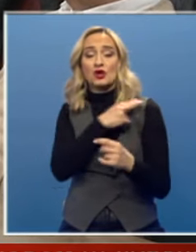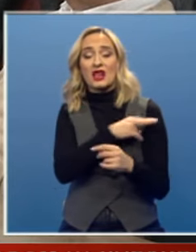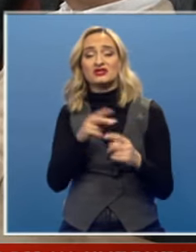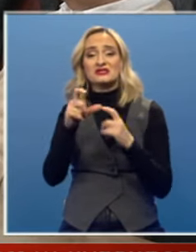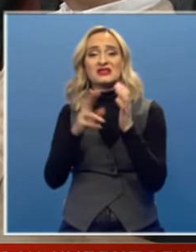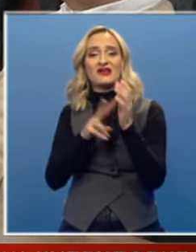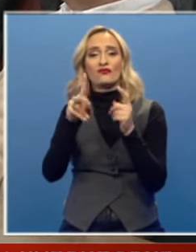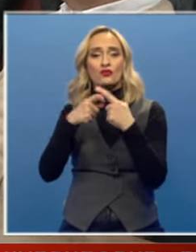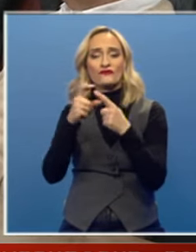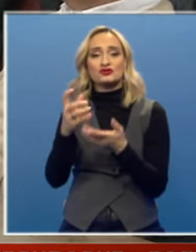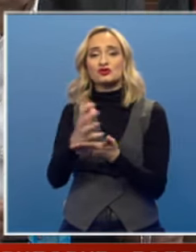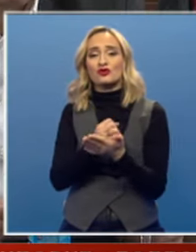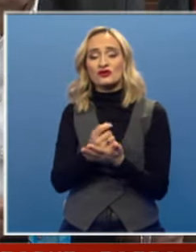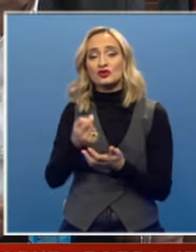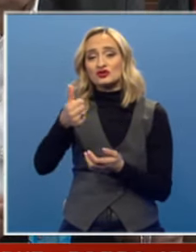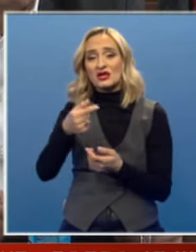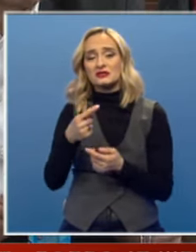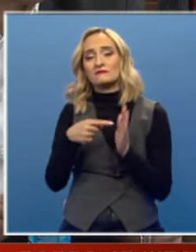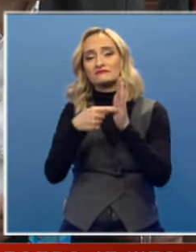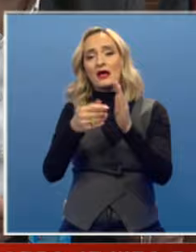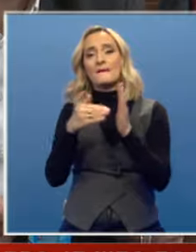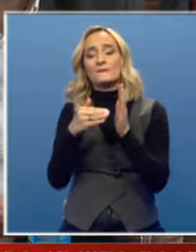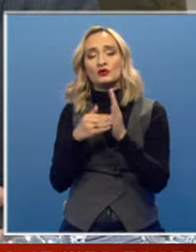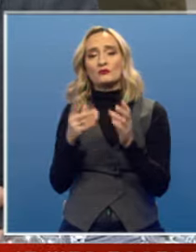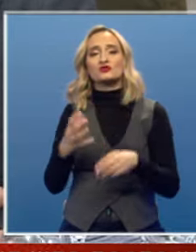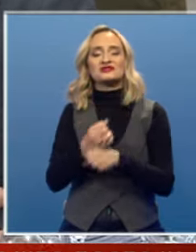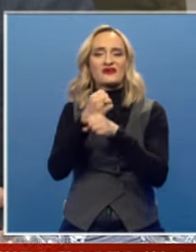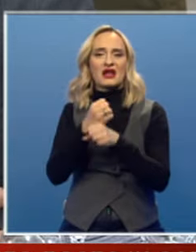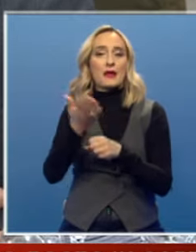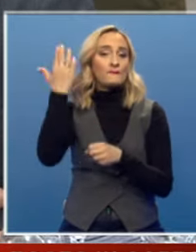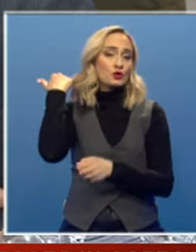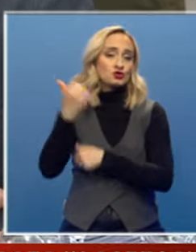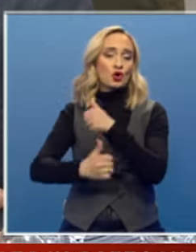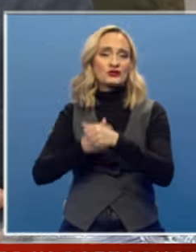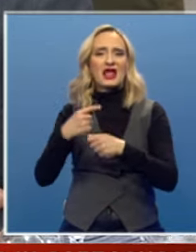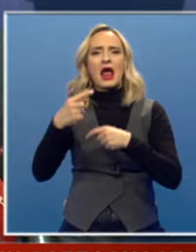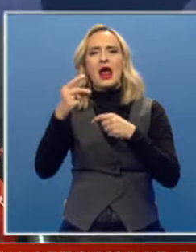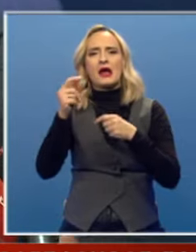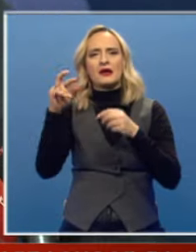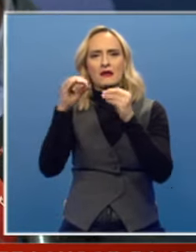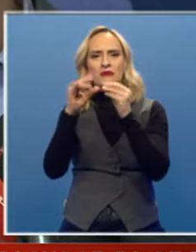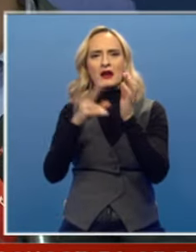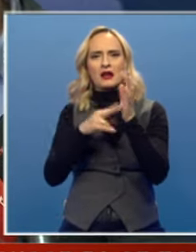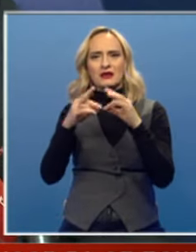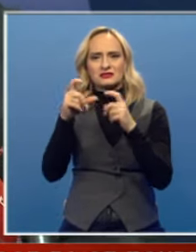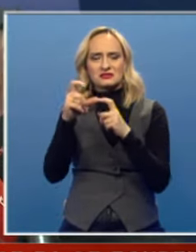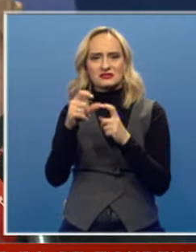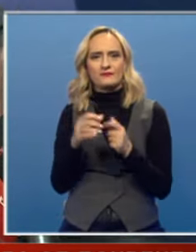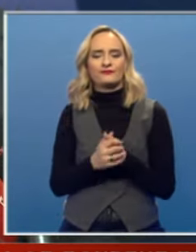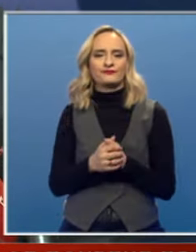Draško Stanivuković iskoristio je priliku da istakne neophodnost usvajanja prošlogodišnjeg rebalansa. Ljudi,